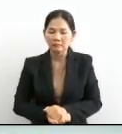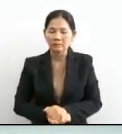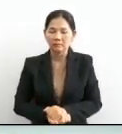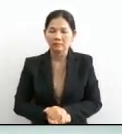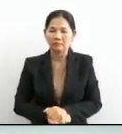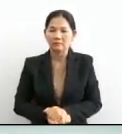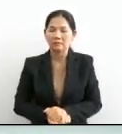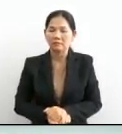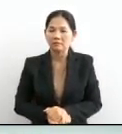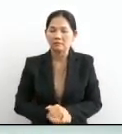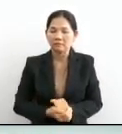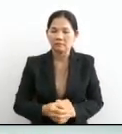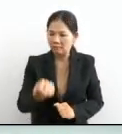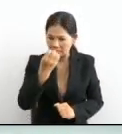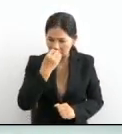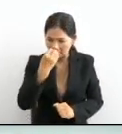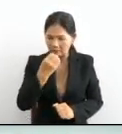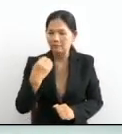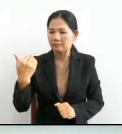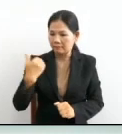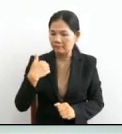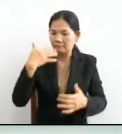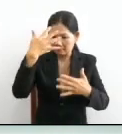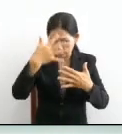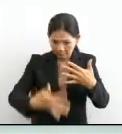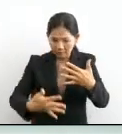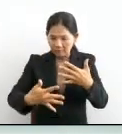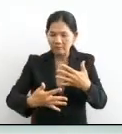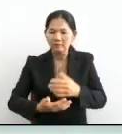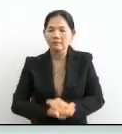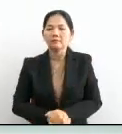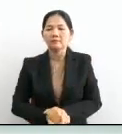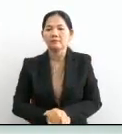xong rắp bò rịp hộp miền đối chìa